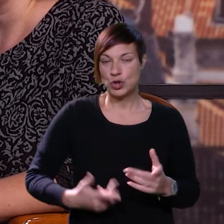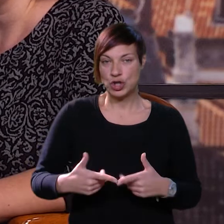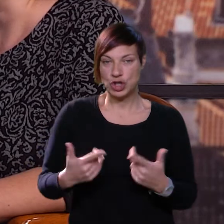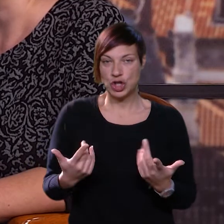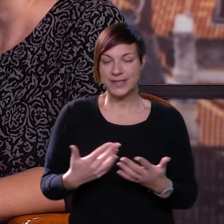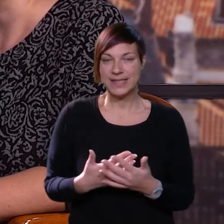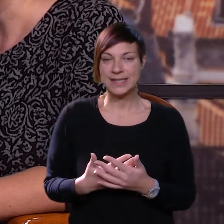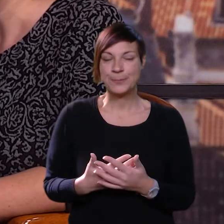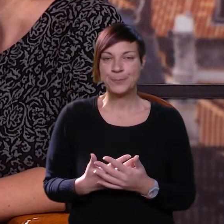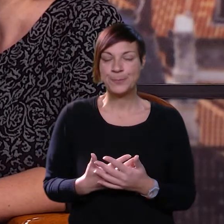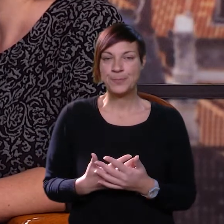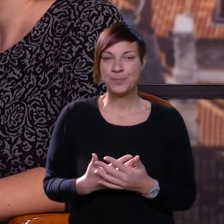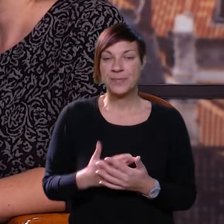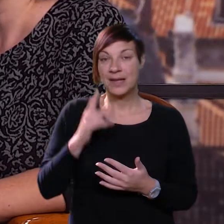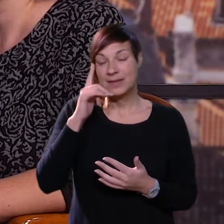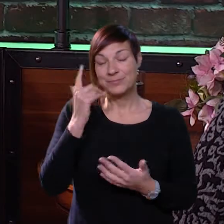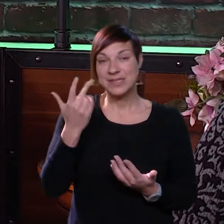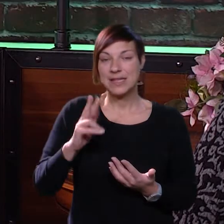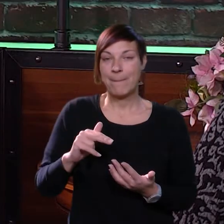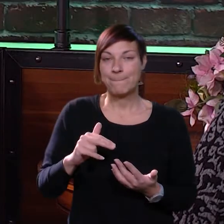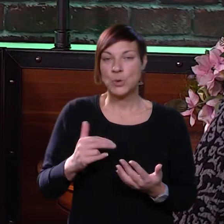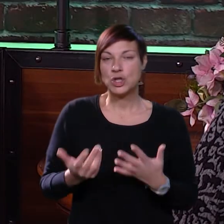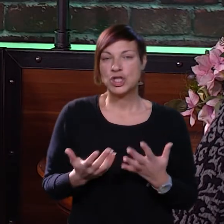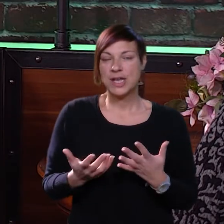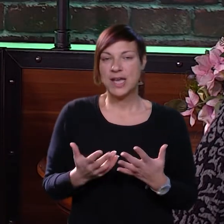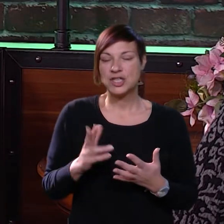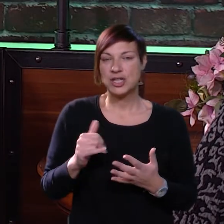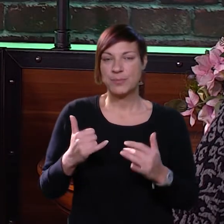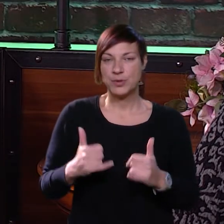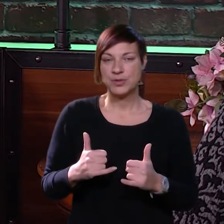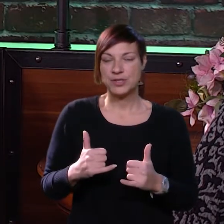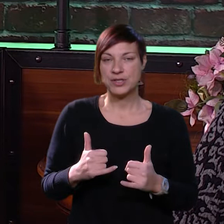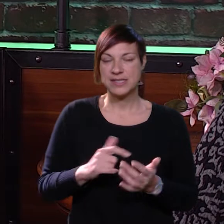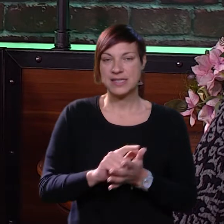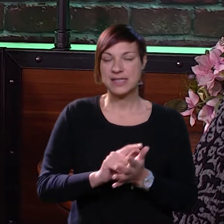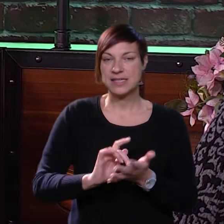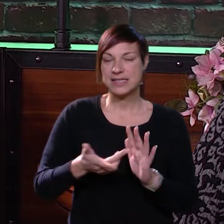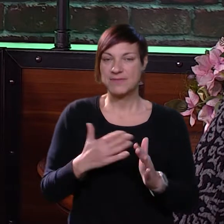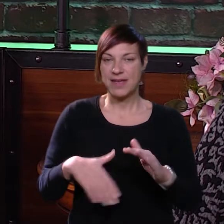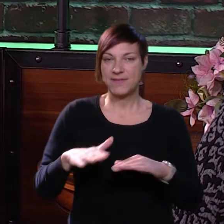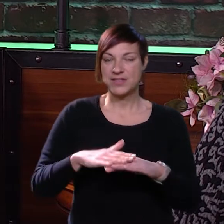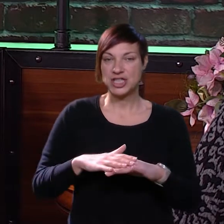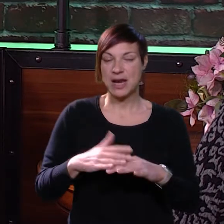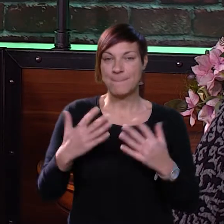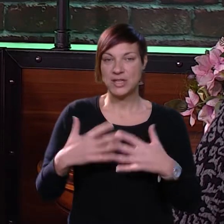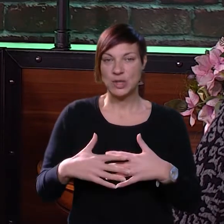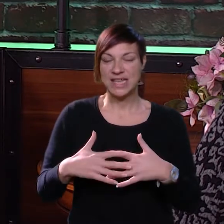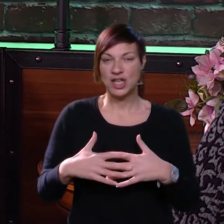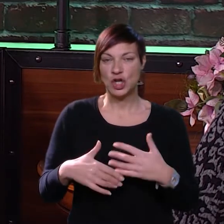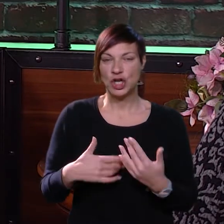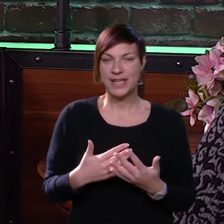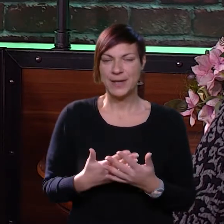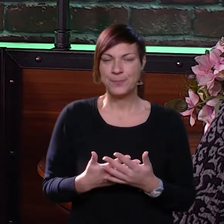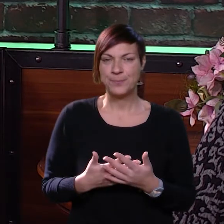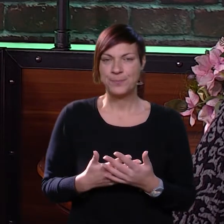trudnoći otkriti? Pa, mislim, postoje načini, postoje sad i u današnje doba sve više i više napreduje ta